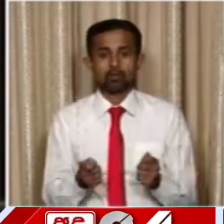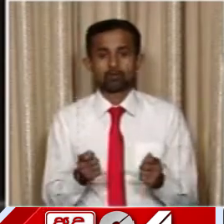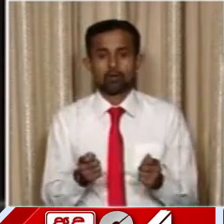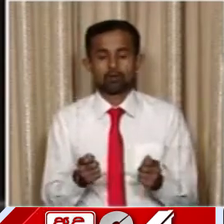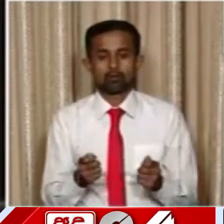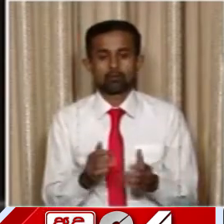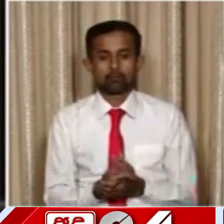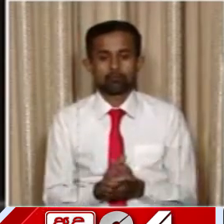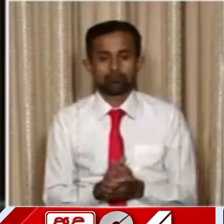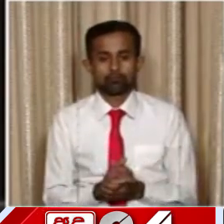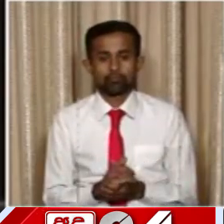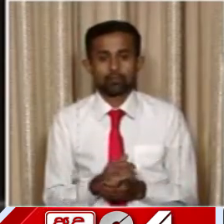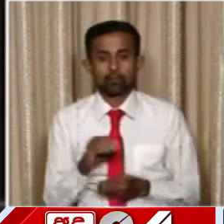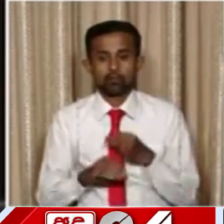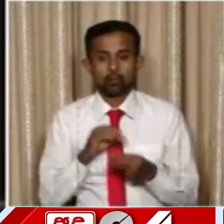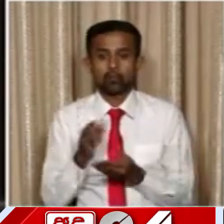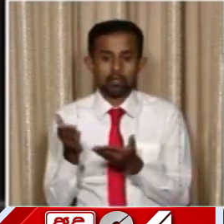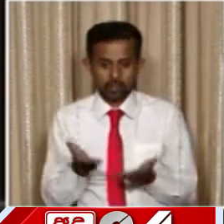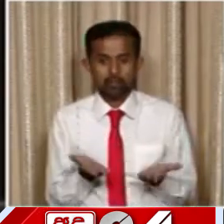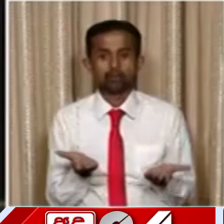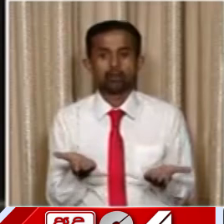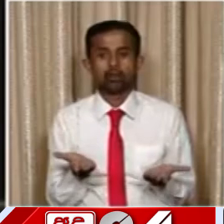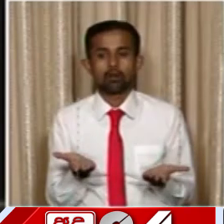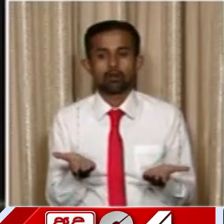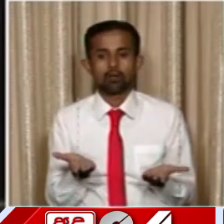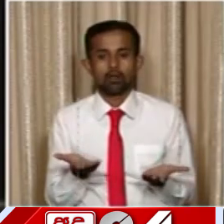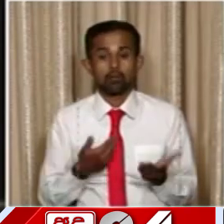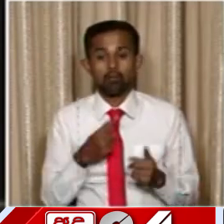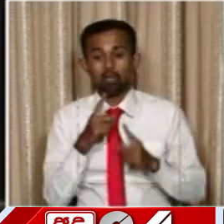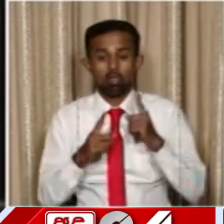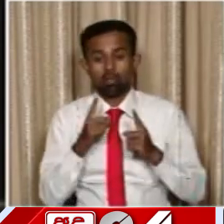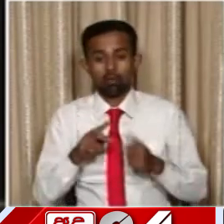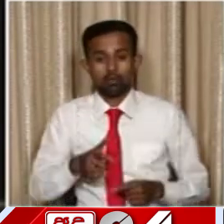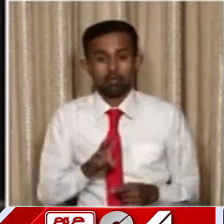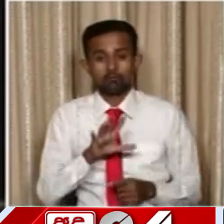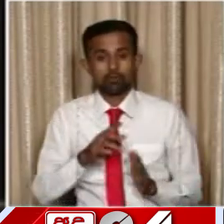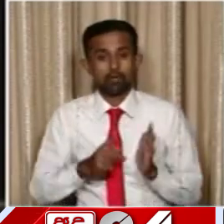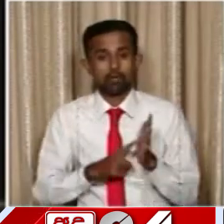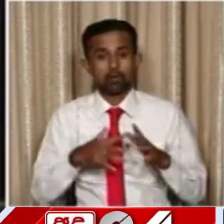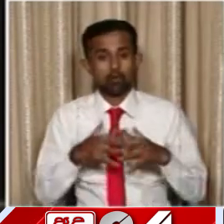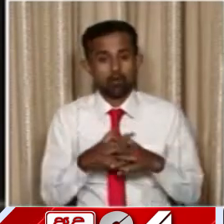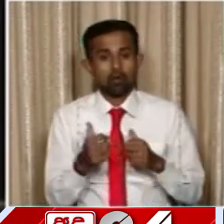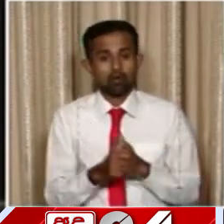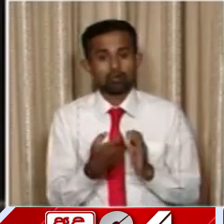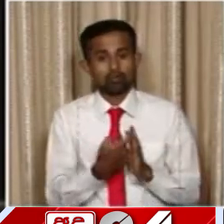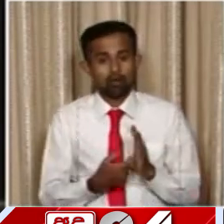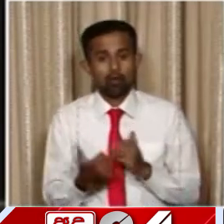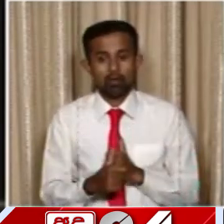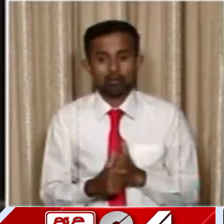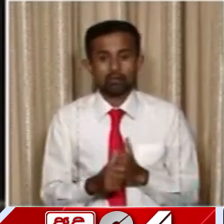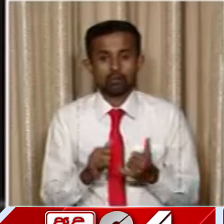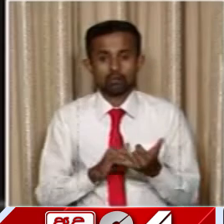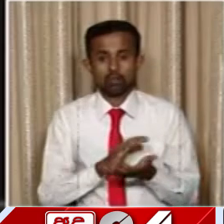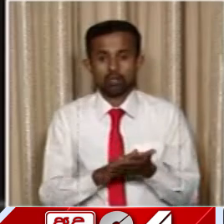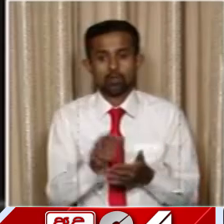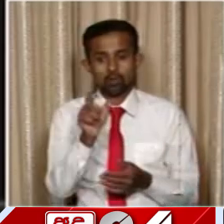ඉතින් ගරු සභාපතිතුමනි වෙන ආයෝජකෙක් මේ රටට එයිද? අපි මේ මහා කයිවාරු ගාලා 225 නීති හදනවා, පනත් හදනවා, අනපනත් හදනවා. ශාන්නවතුමා